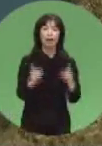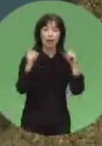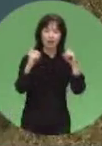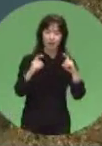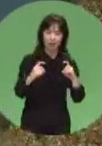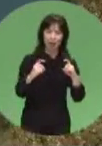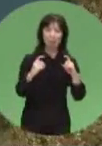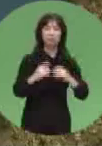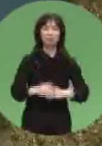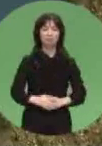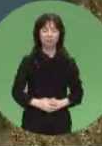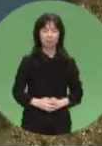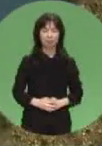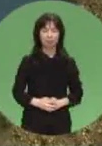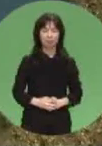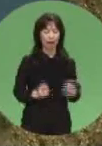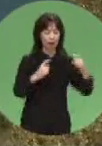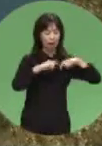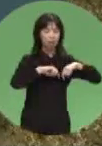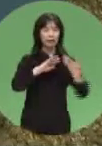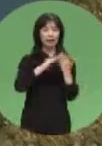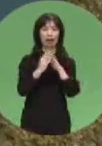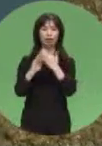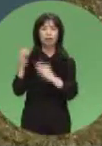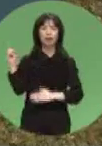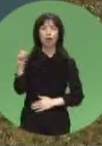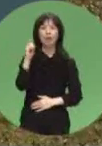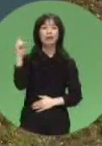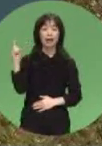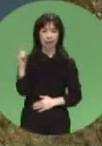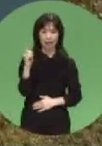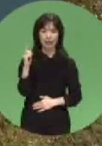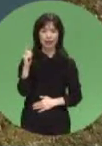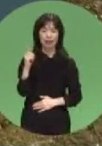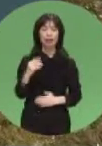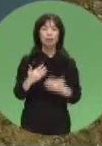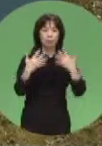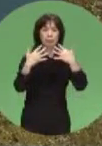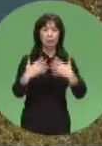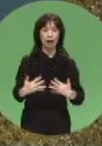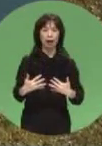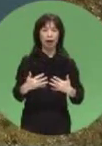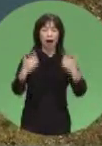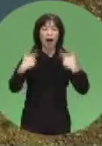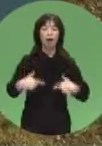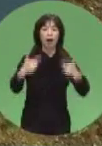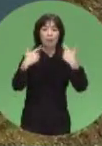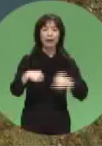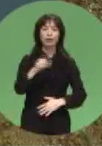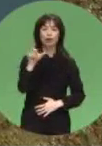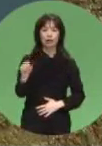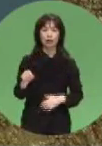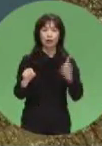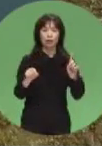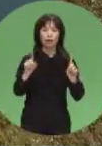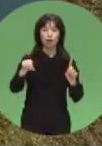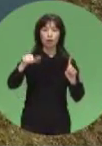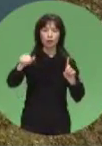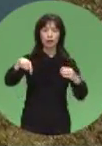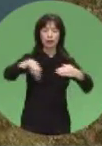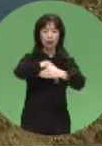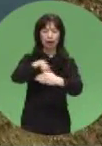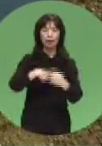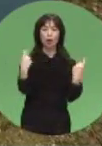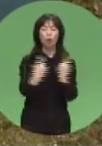こんにちは。ラブリータウンイコマの時間です。この番組は毎月1日と15